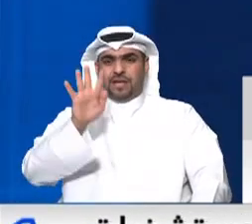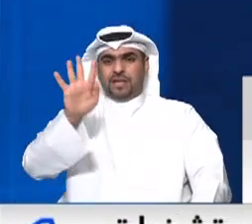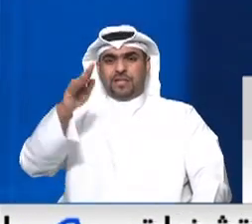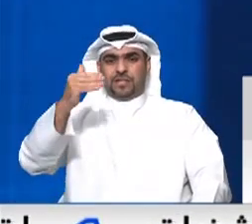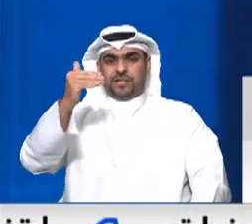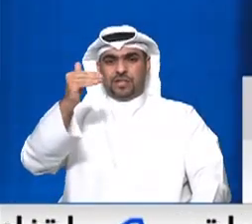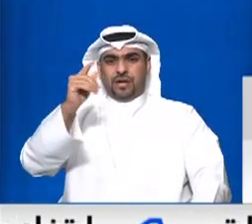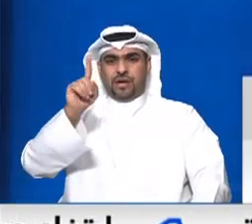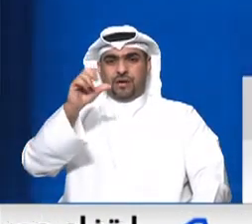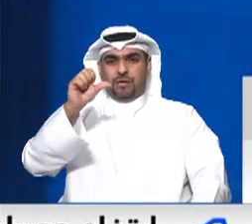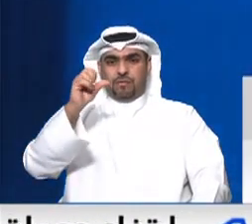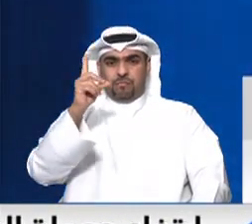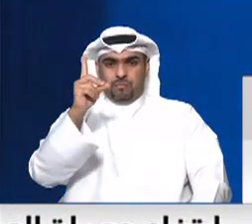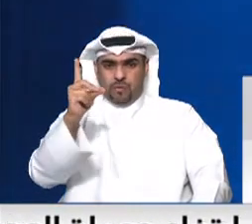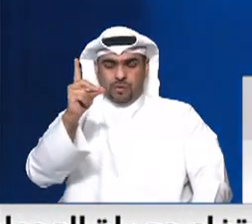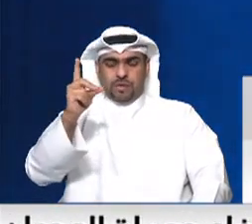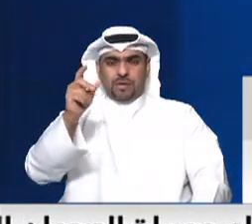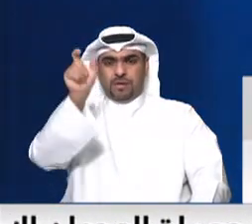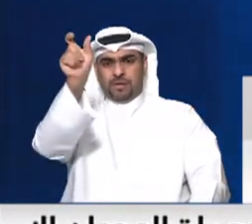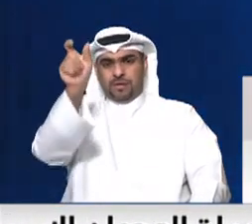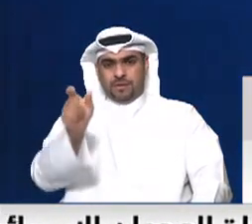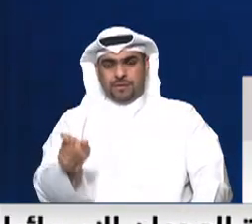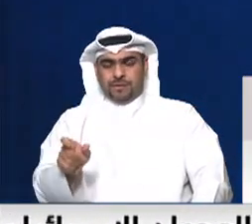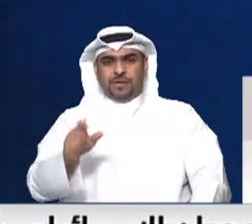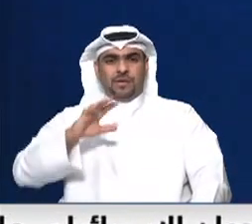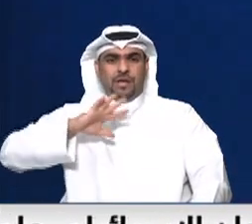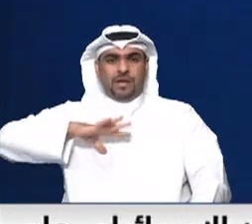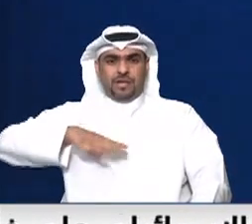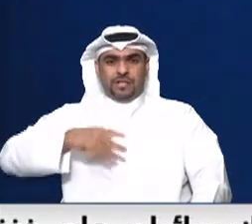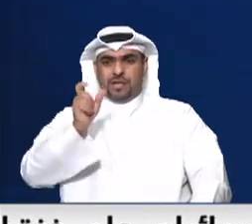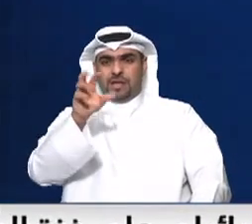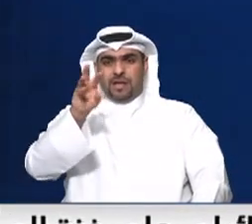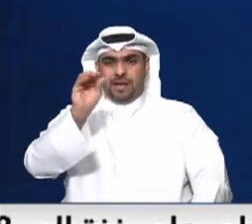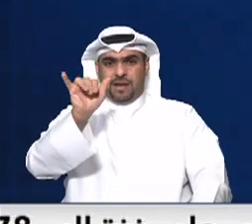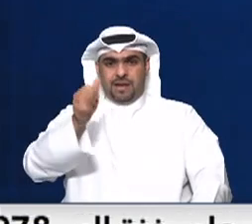نهيان آل نهيان وزير دولة وسعادة الشيخ نهيان بن